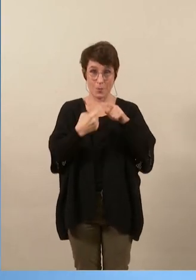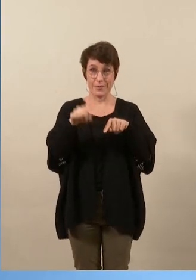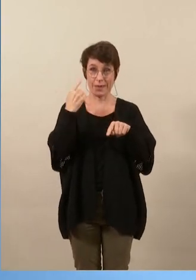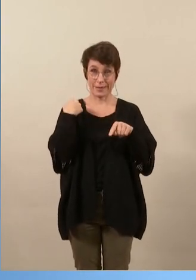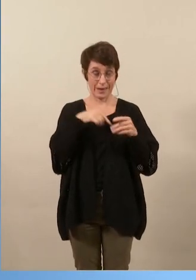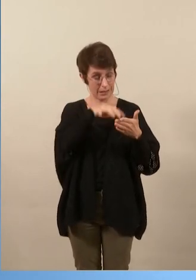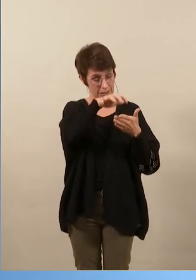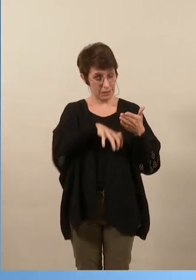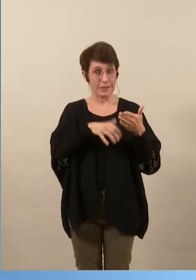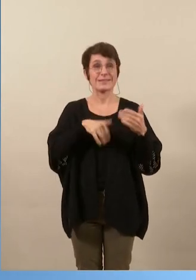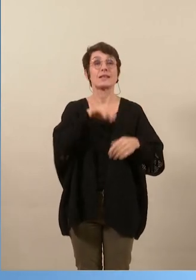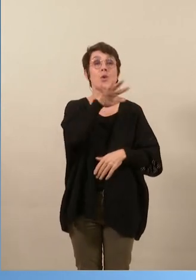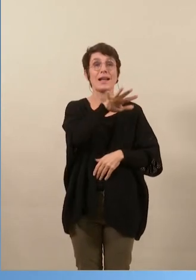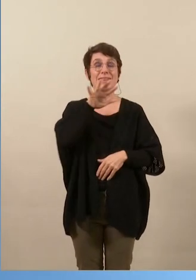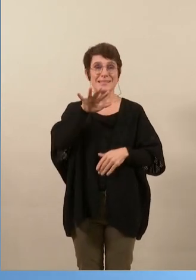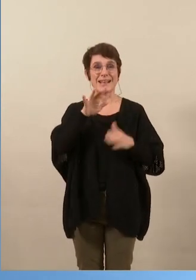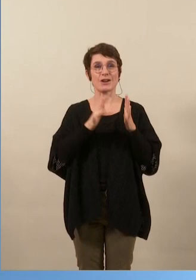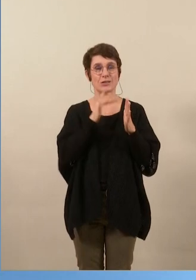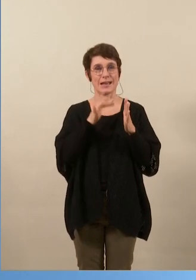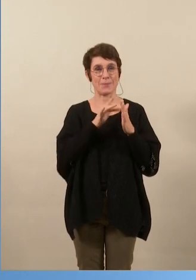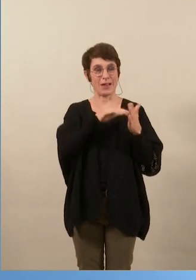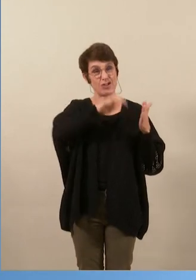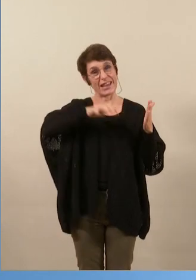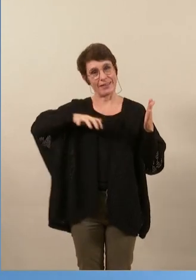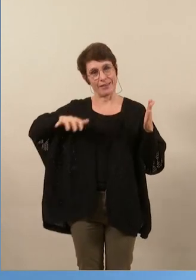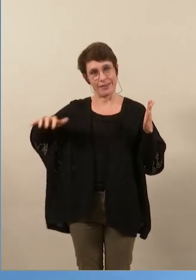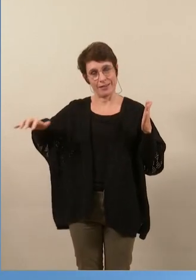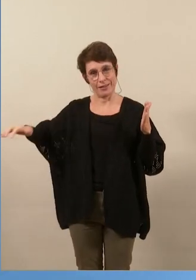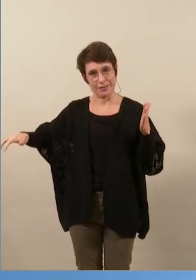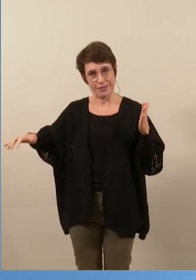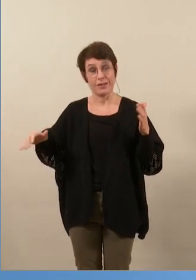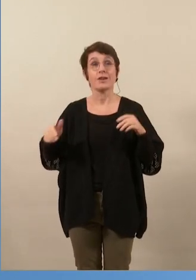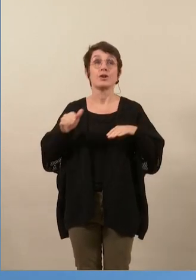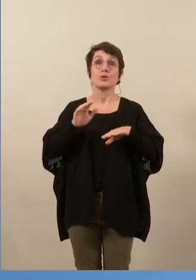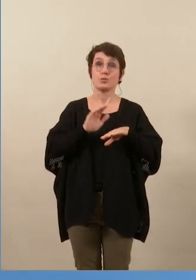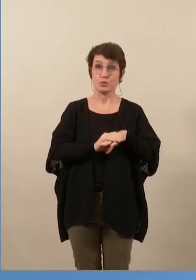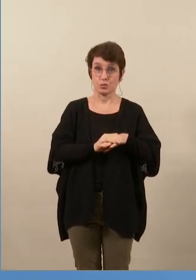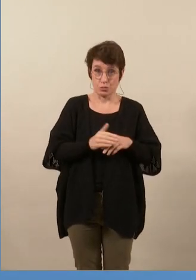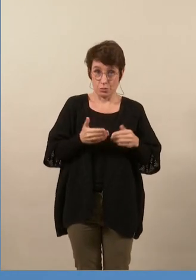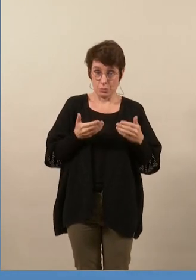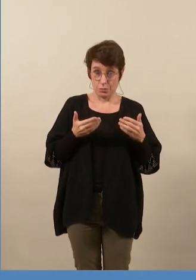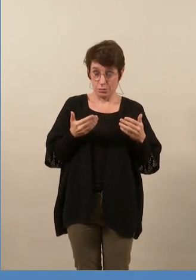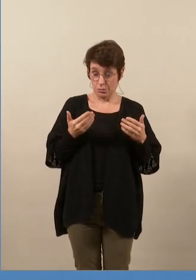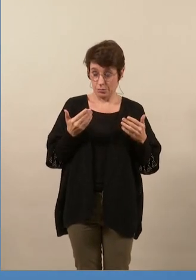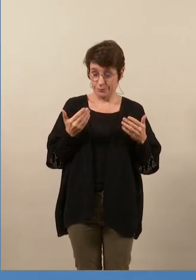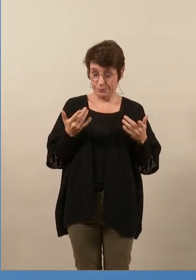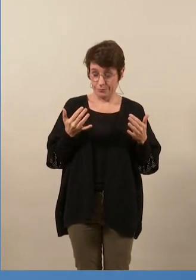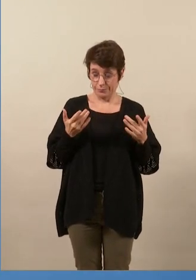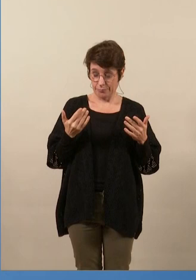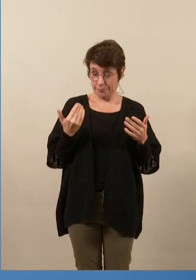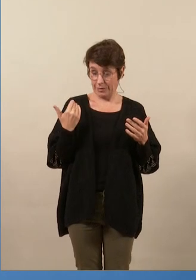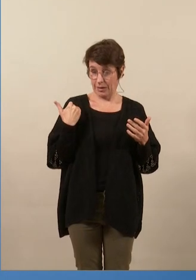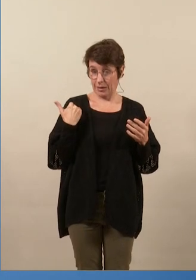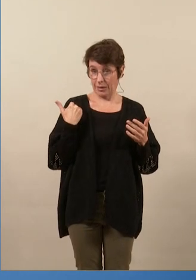55 pages écrites non pas 70 55 écrites le document que nous nous a que nous avons